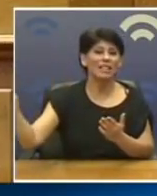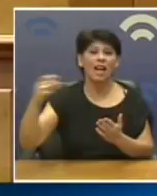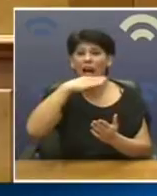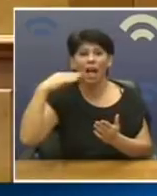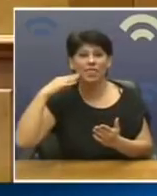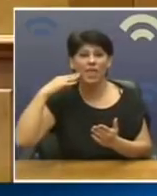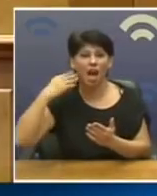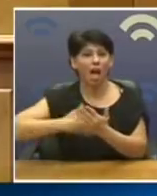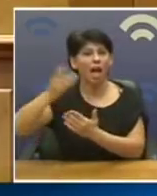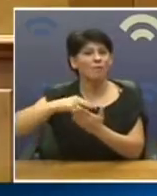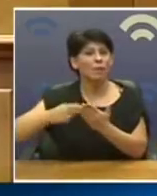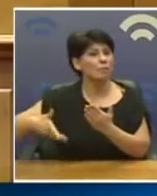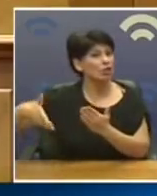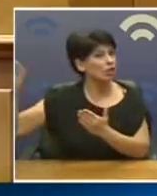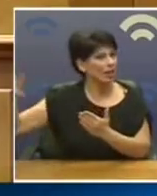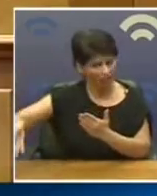κάνετε.